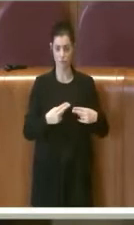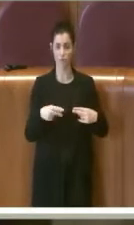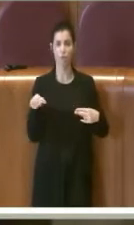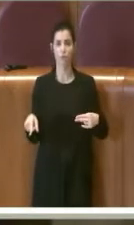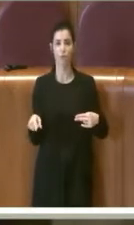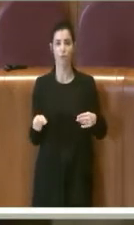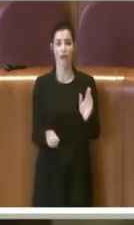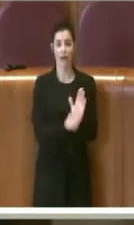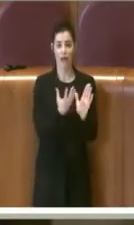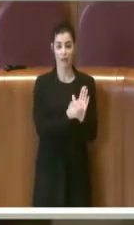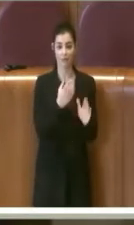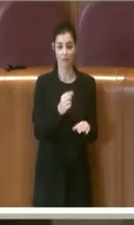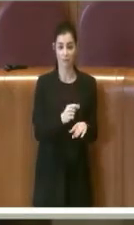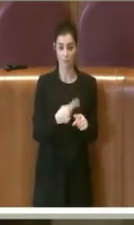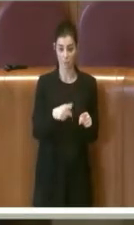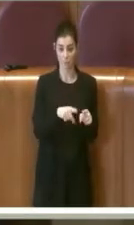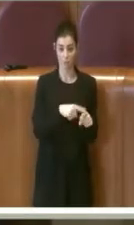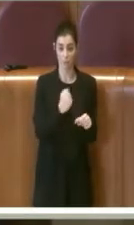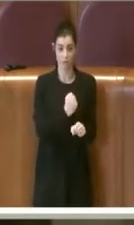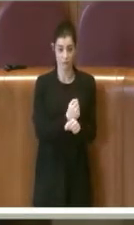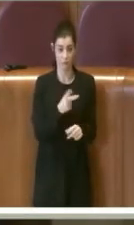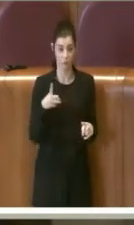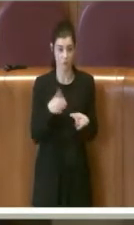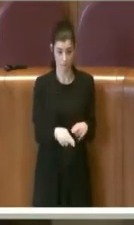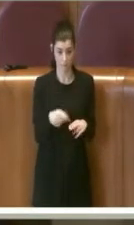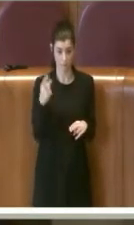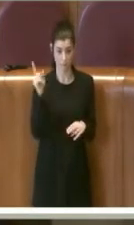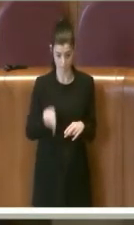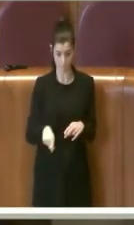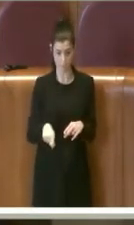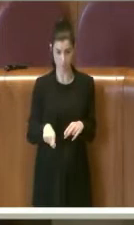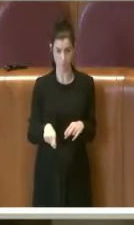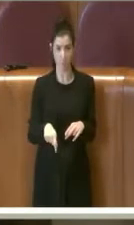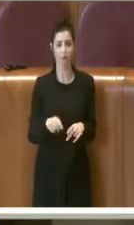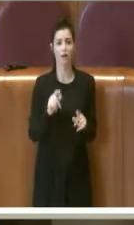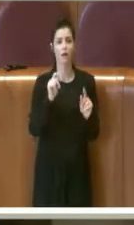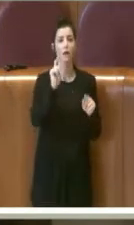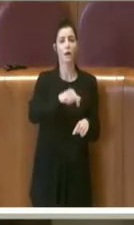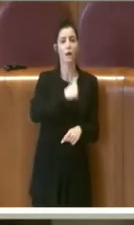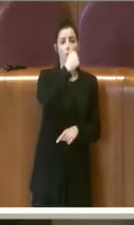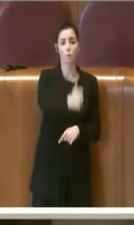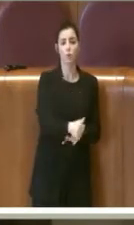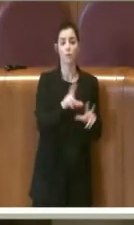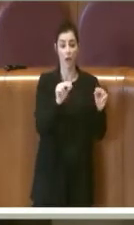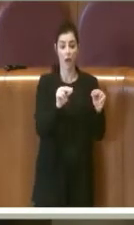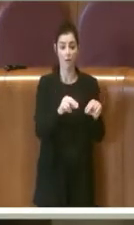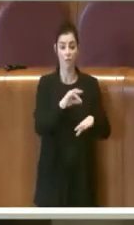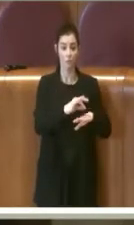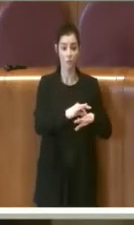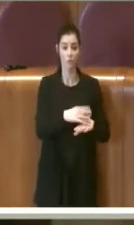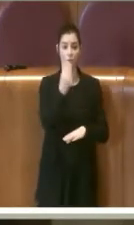da attivare entro fine anno. Quindi dico, attivo nuovi mutui, esponendo l'ente a pagare